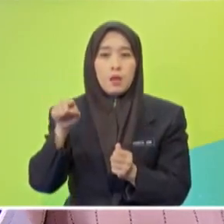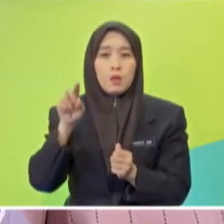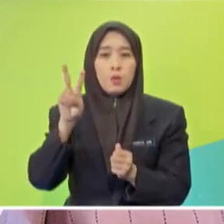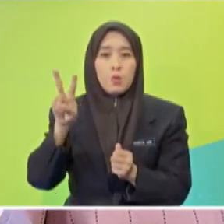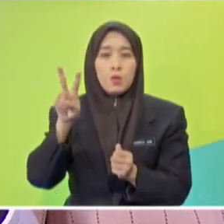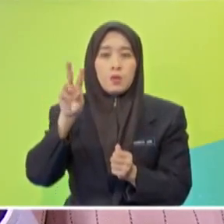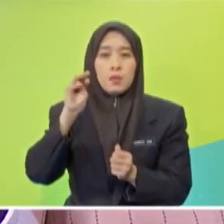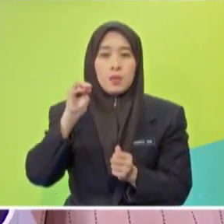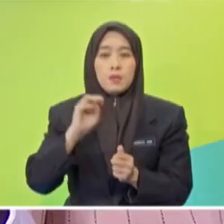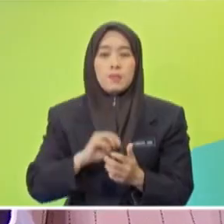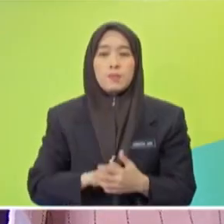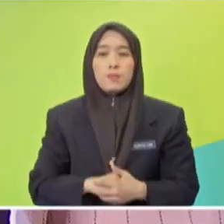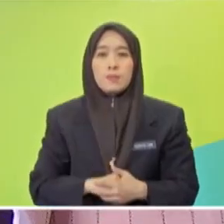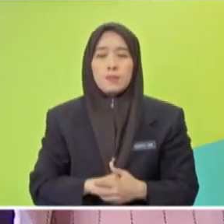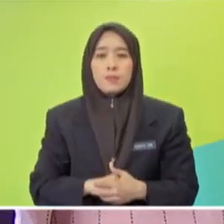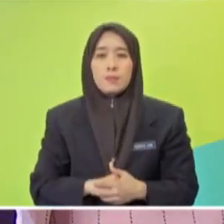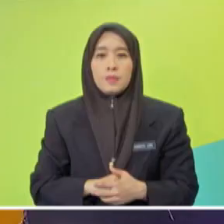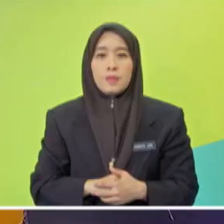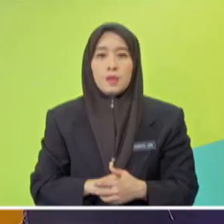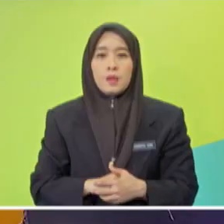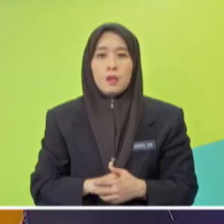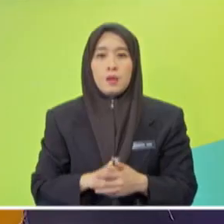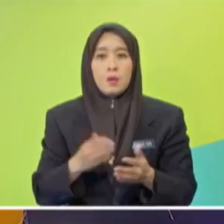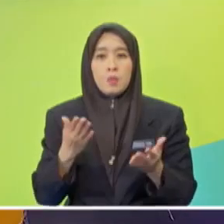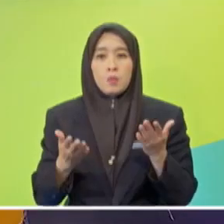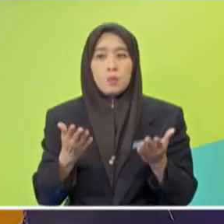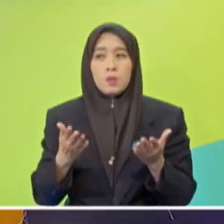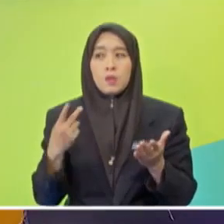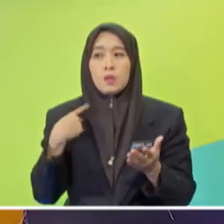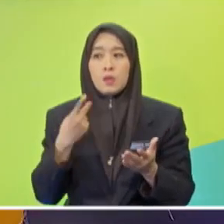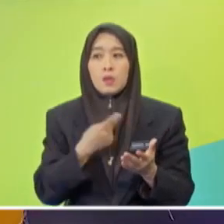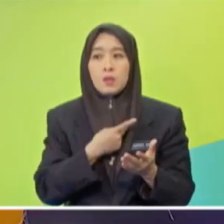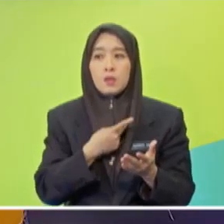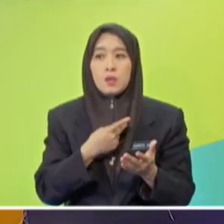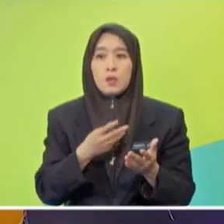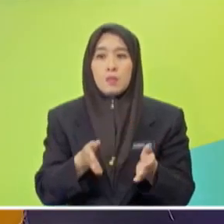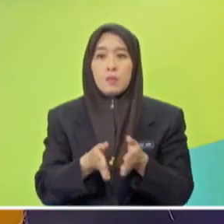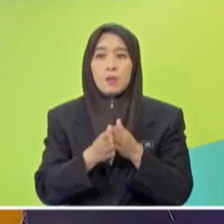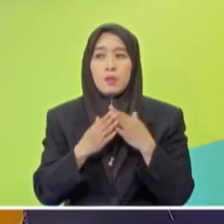Oke jadi eee mungkin kita minta